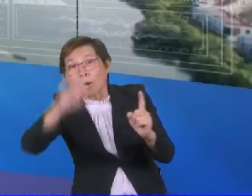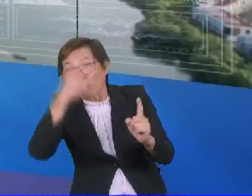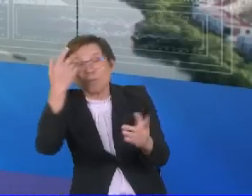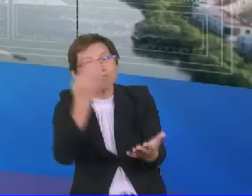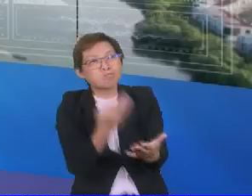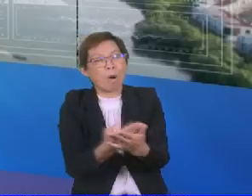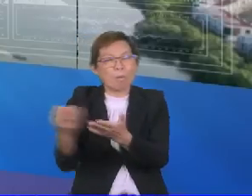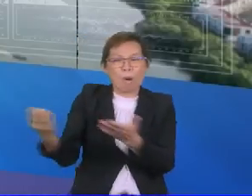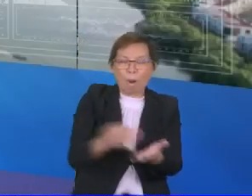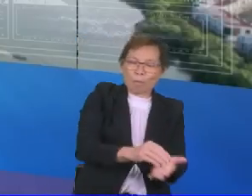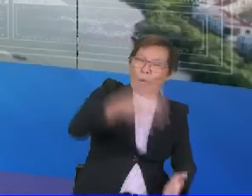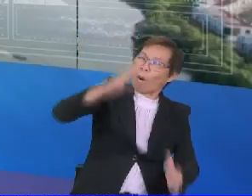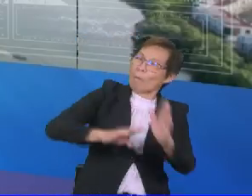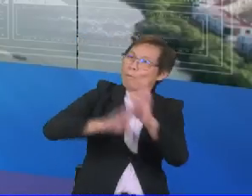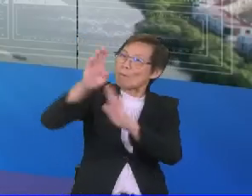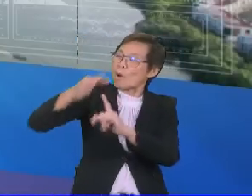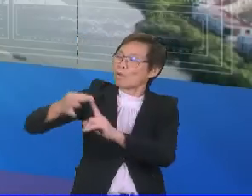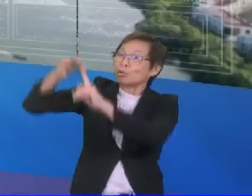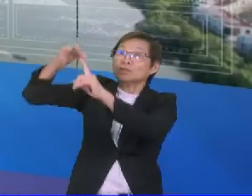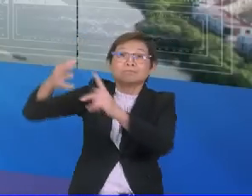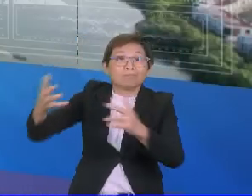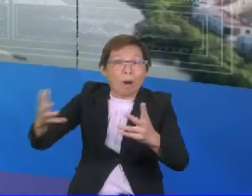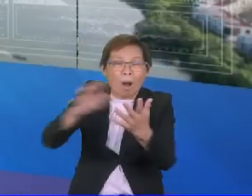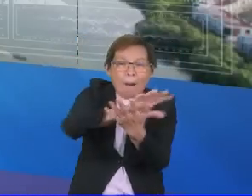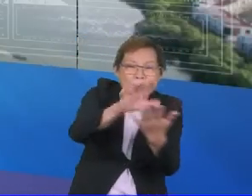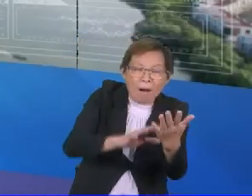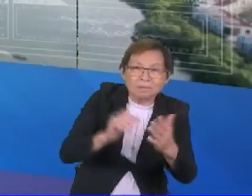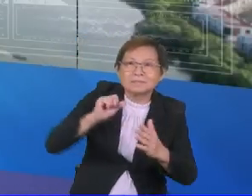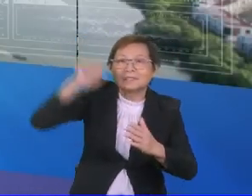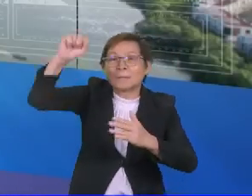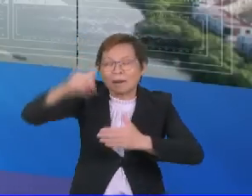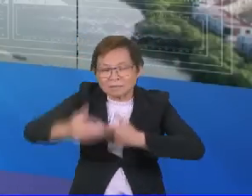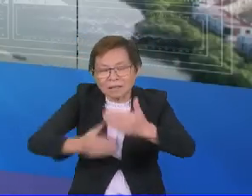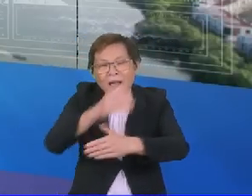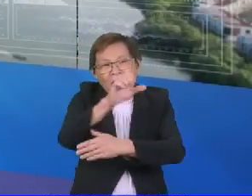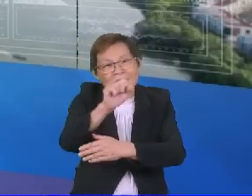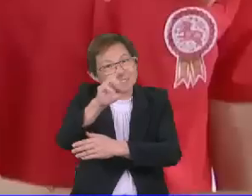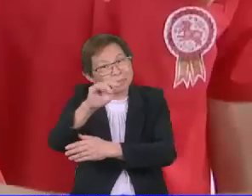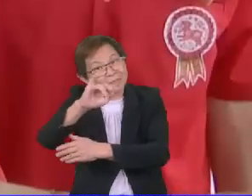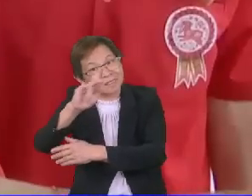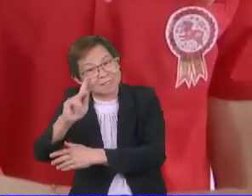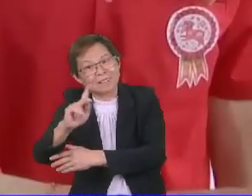membawa kemakmuran pembangunan khususnya melalui pelan Sabah maju jaya SMC